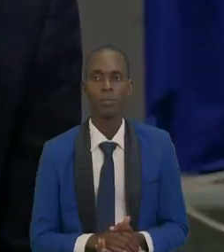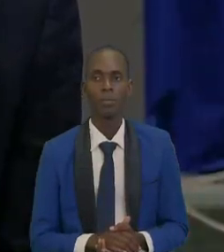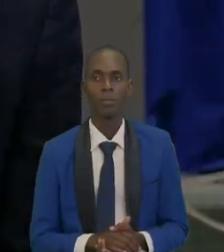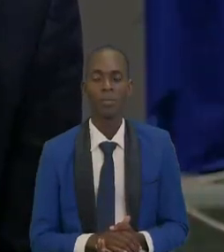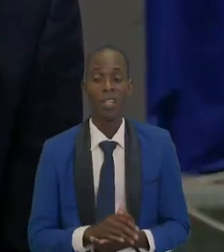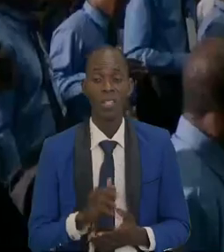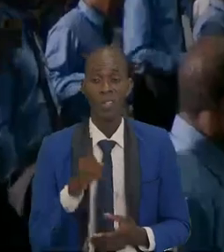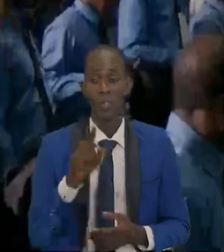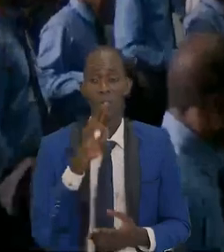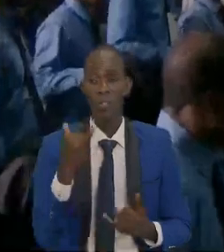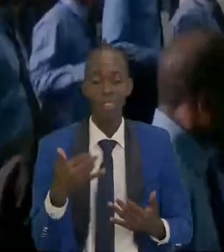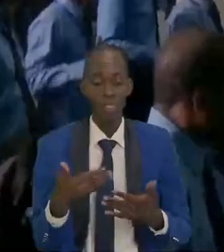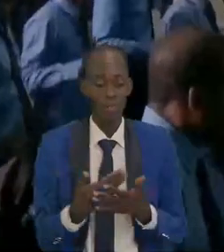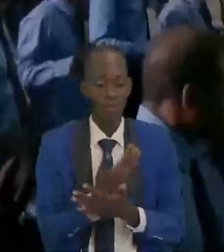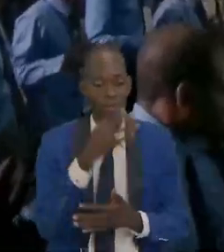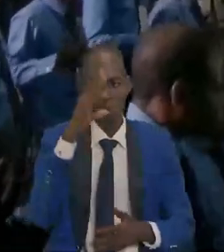Un homme nouveau,